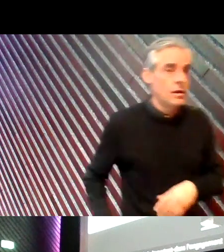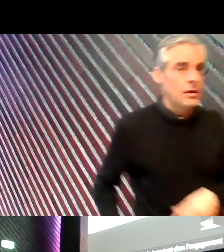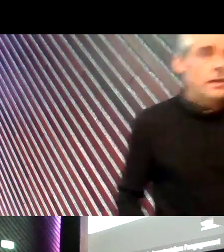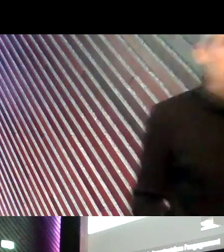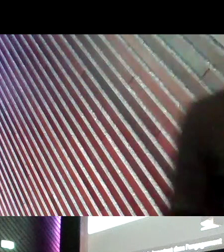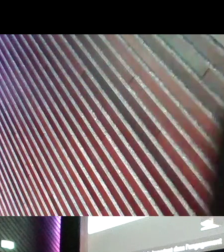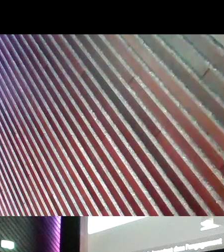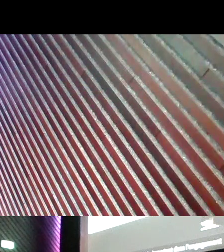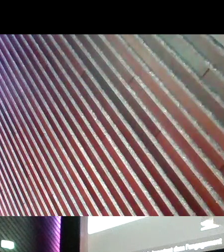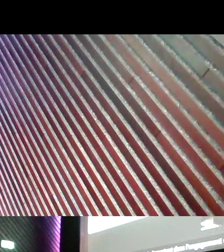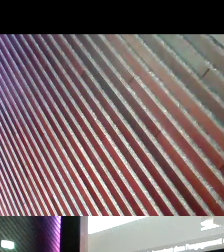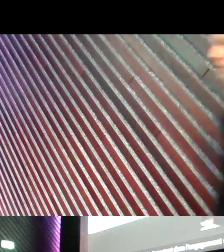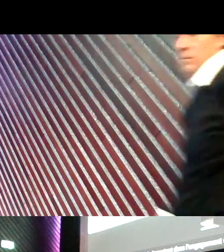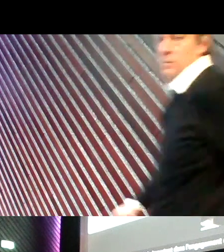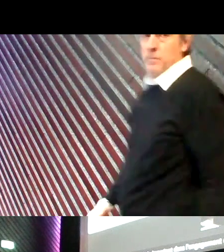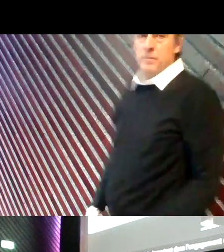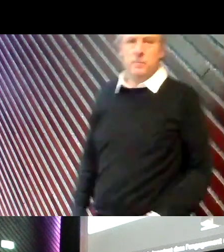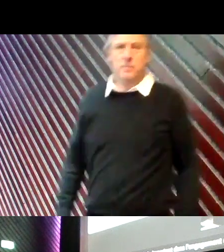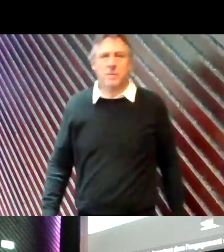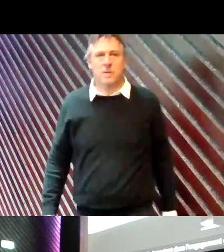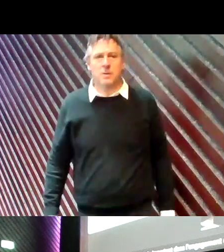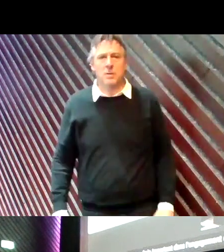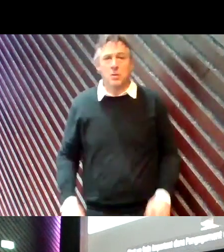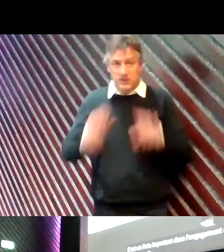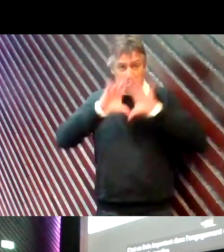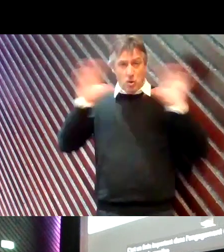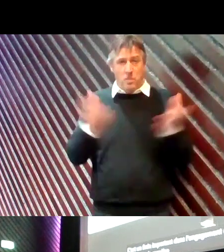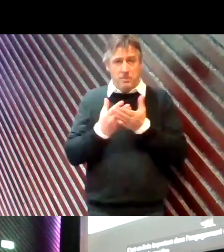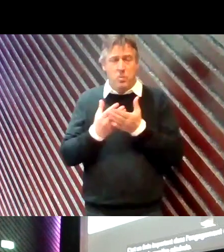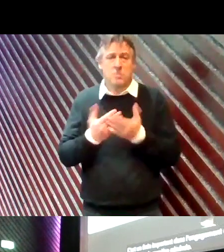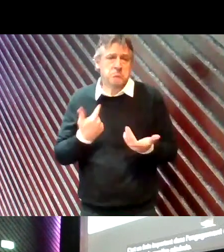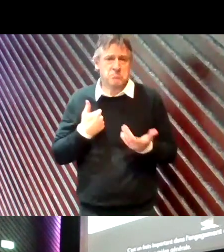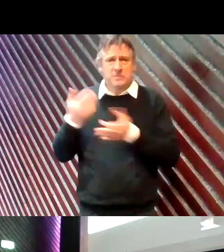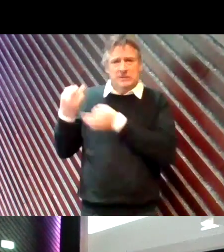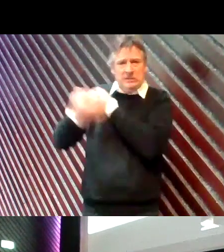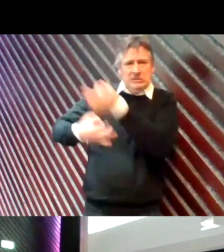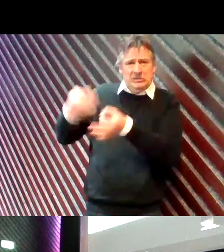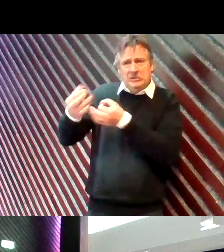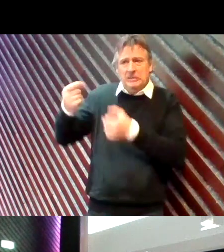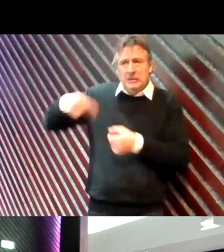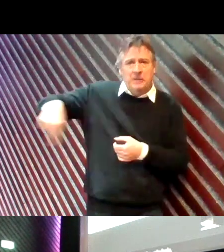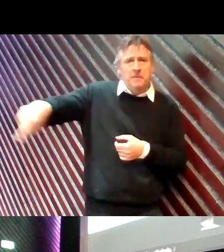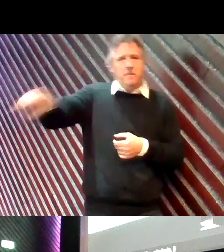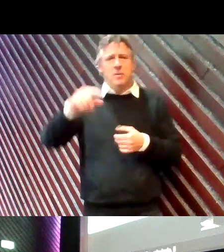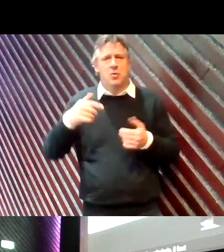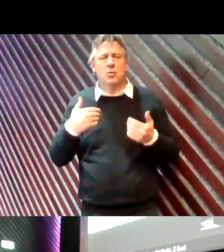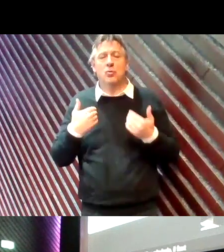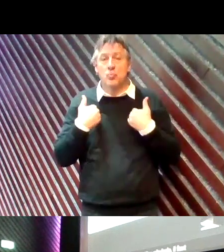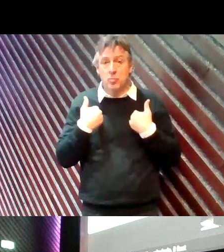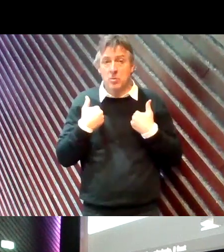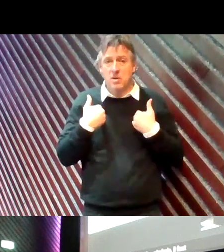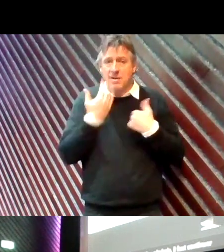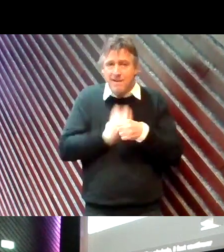Et de manière générale, faut, comme le disait, comme tout le monde va le dire, il faut bien évidemment quand on est en train de créer